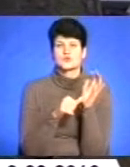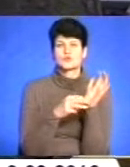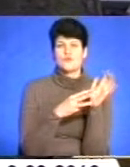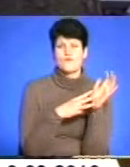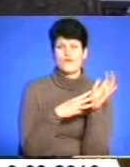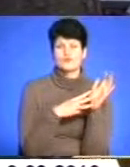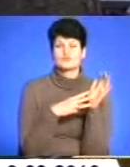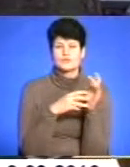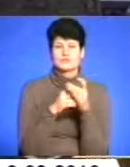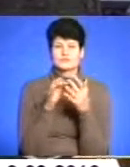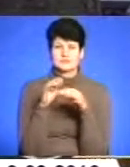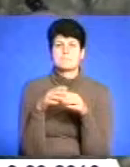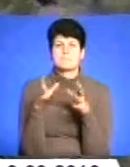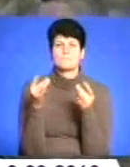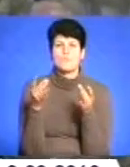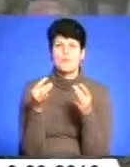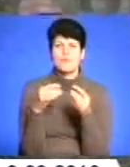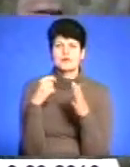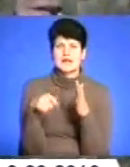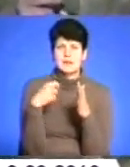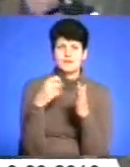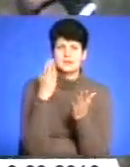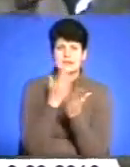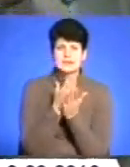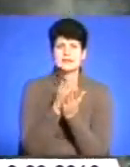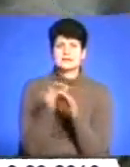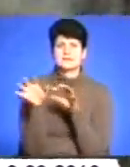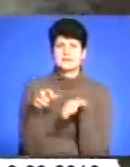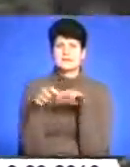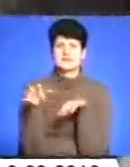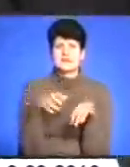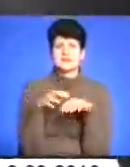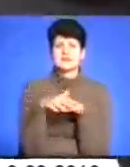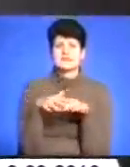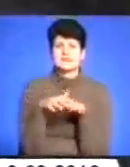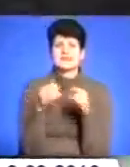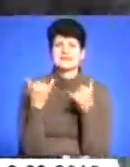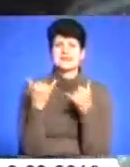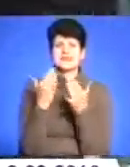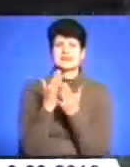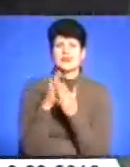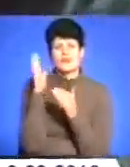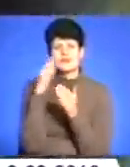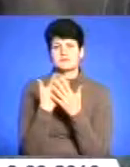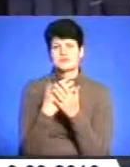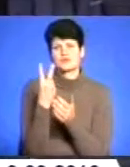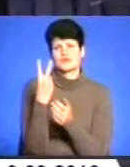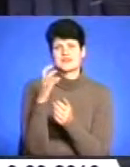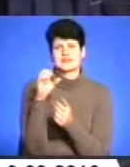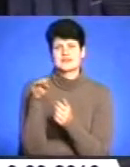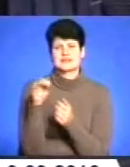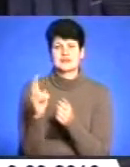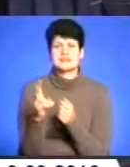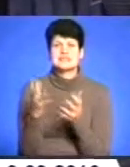вони займаються. Прийшли сюди, всі сторінок кружили. Бачимося, люди є, дим йде, риба коптиться. Спонтанно зайшли